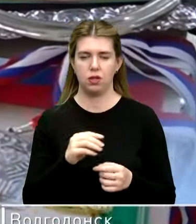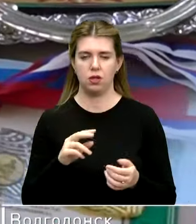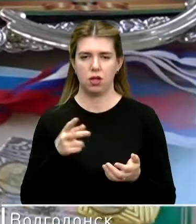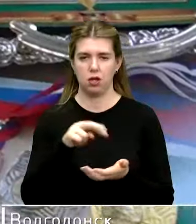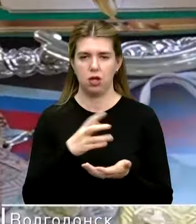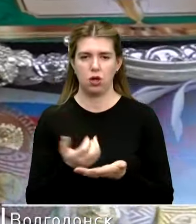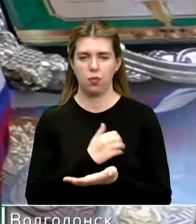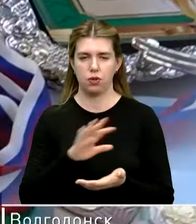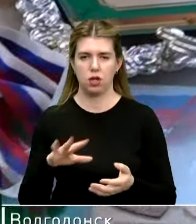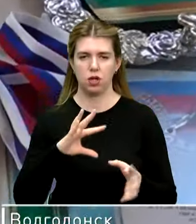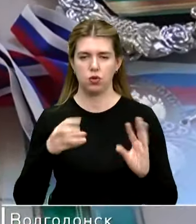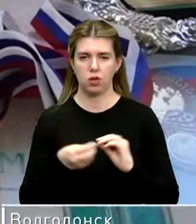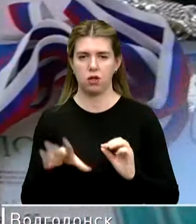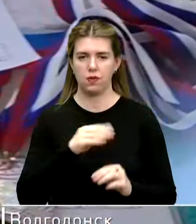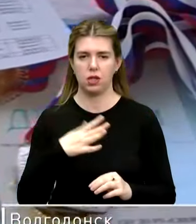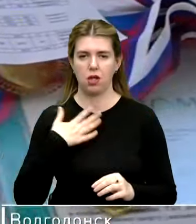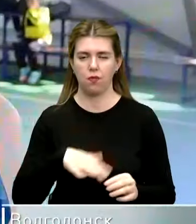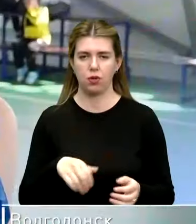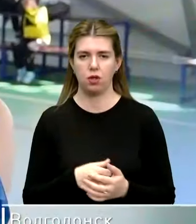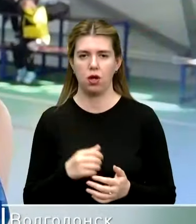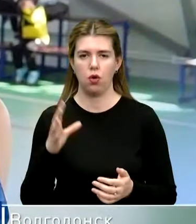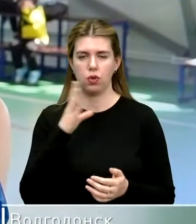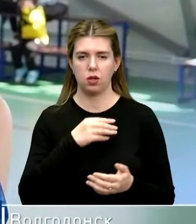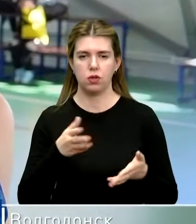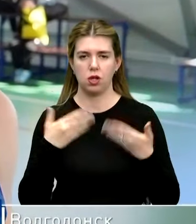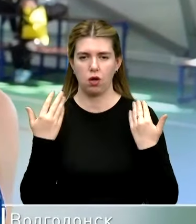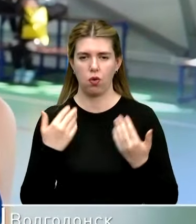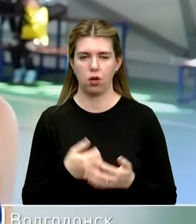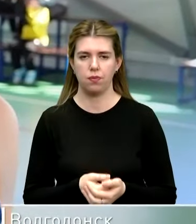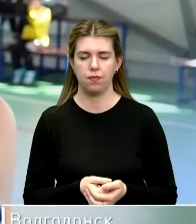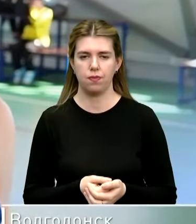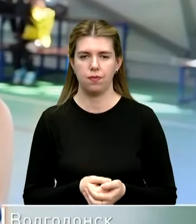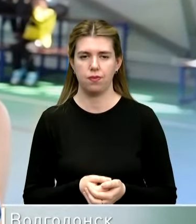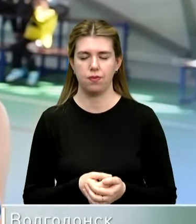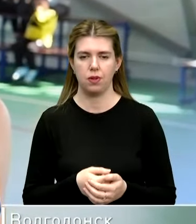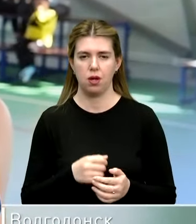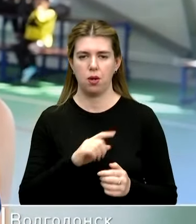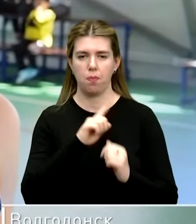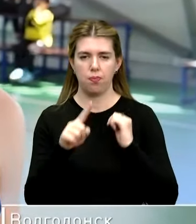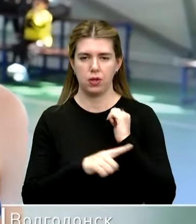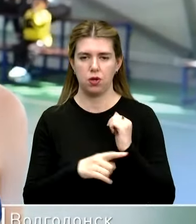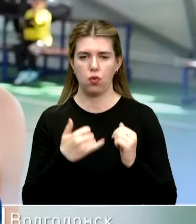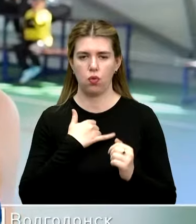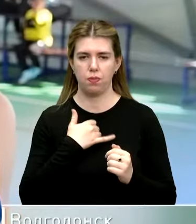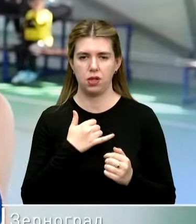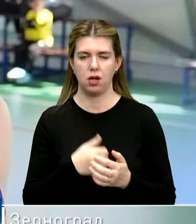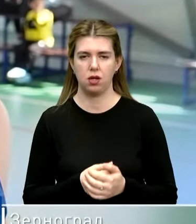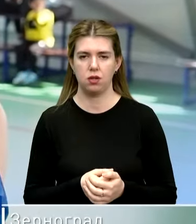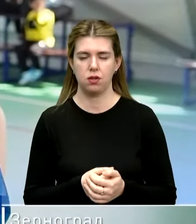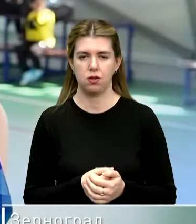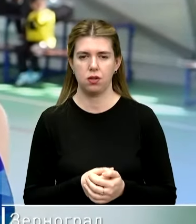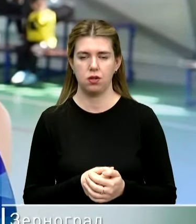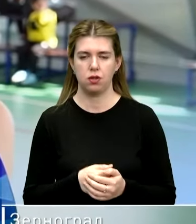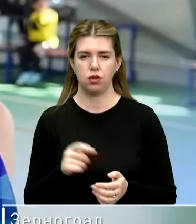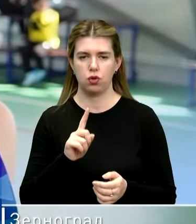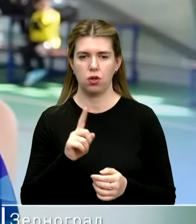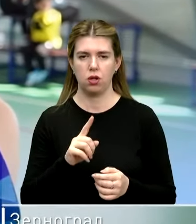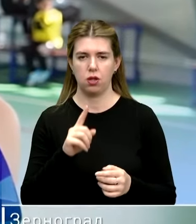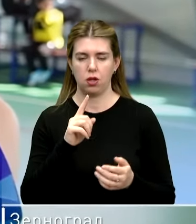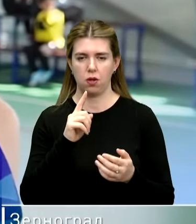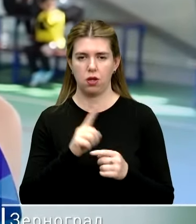зайти не удалось, результатом они довольны. Удалось легко. Но под конец у меня как